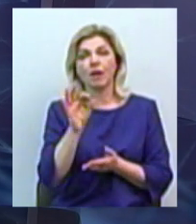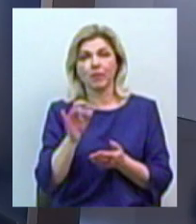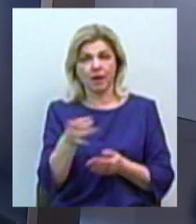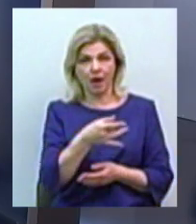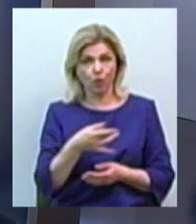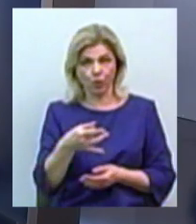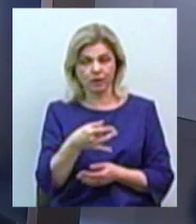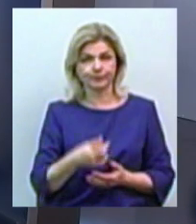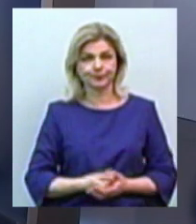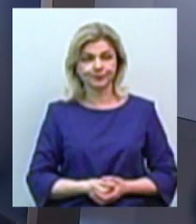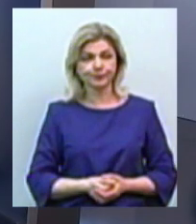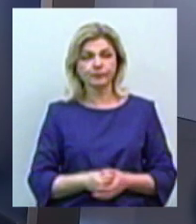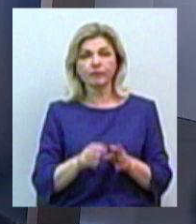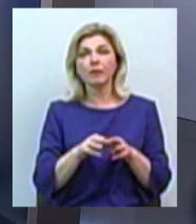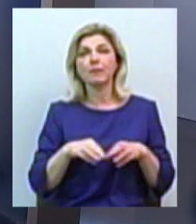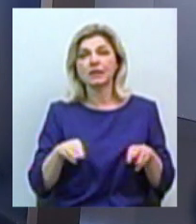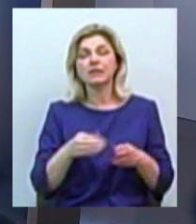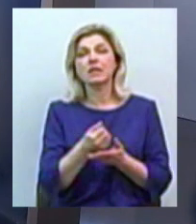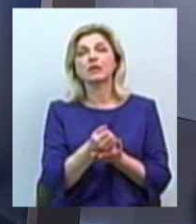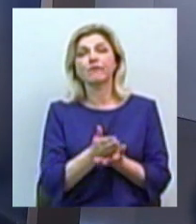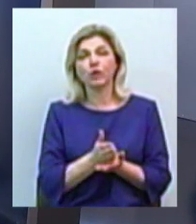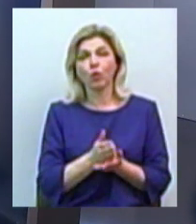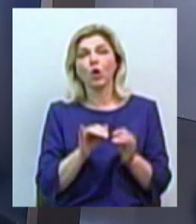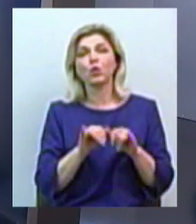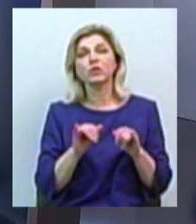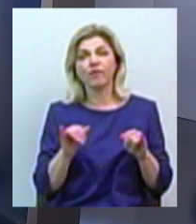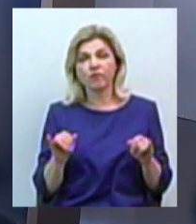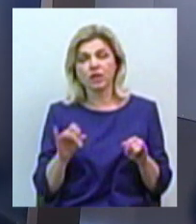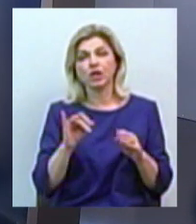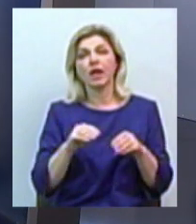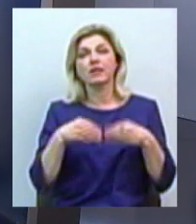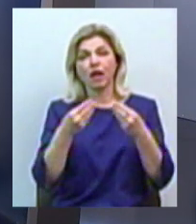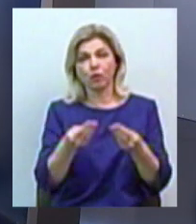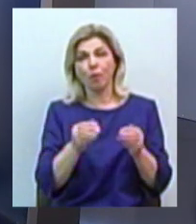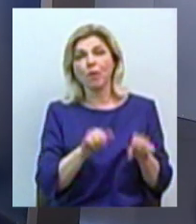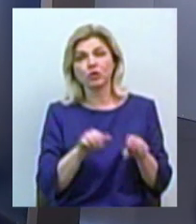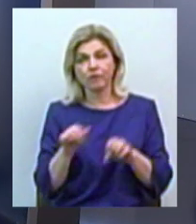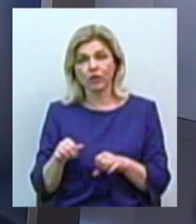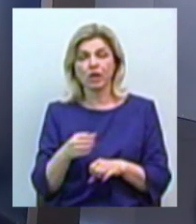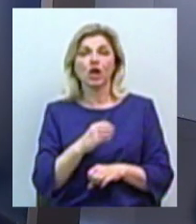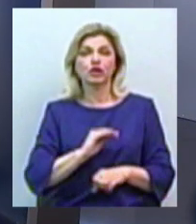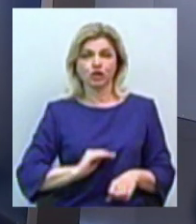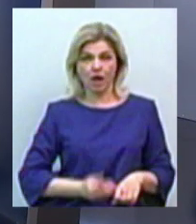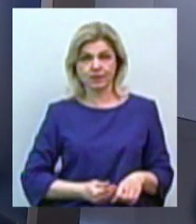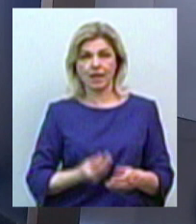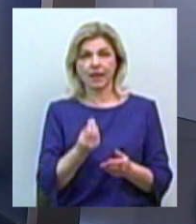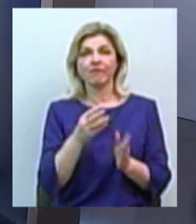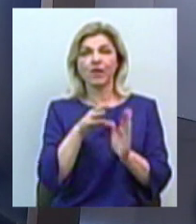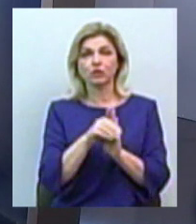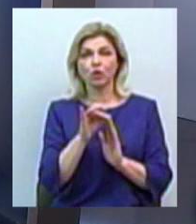при цьому Міністерство інфраструктури, розвиваючи і надаючи можливість приватним інвесторам на